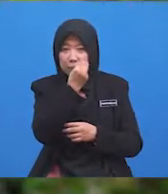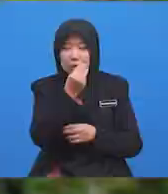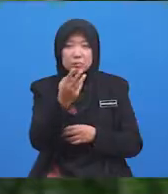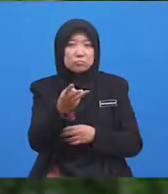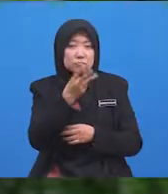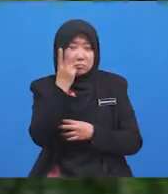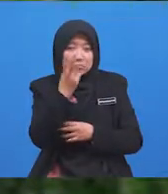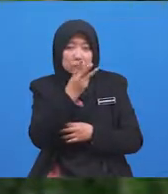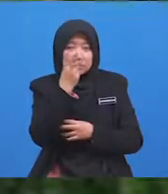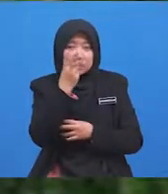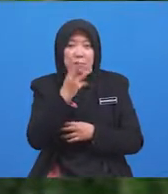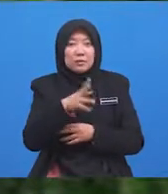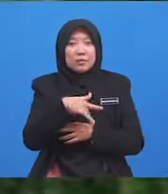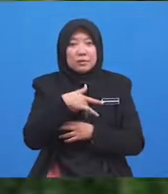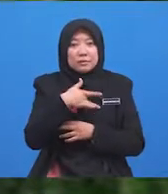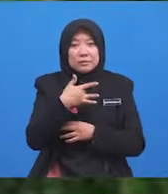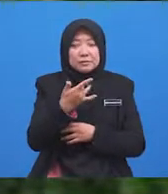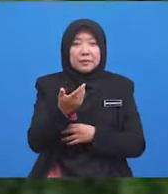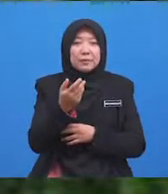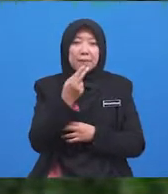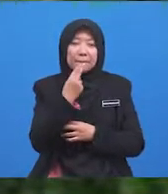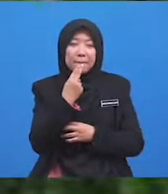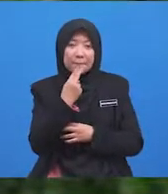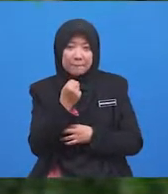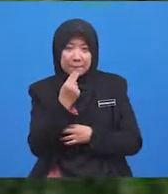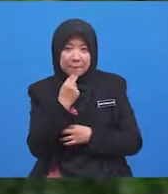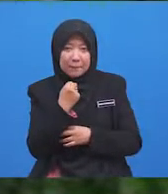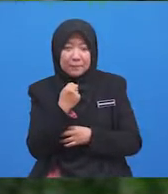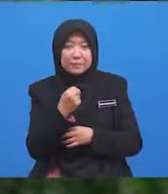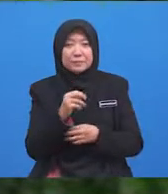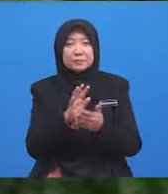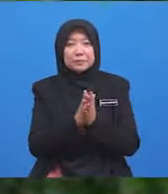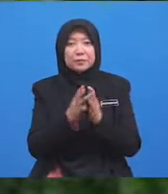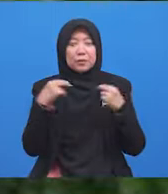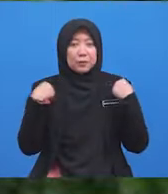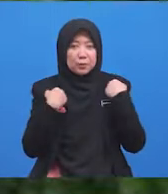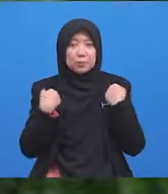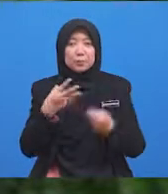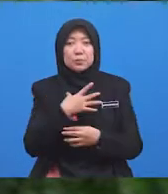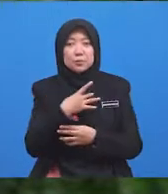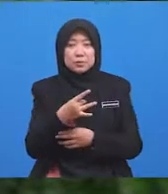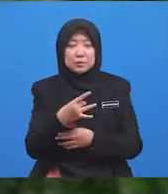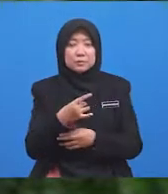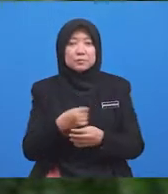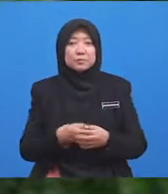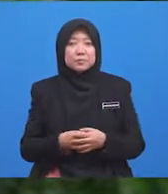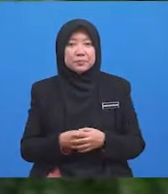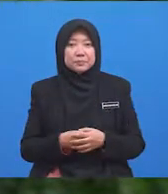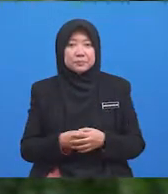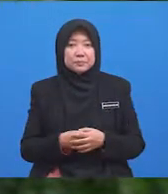harum dan rasa yang manis yang menjadi daya penarik hewan untuk menghampirinya